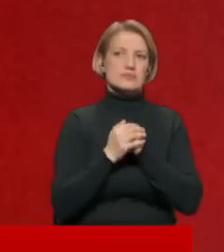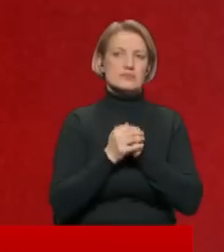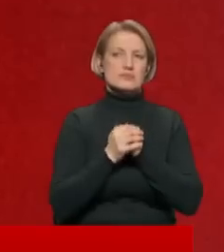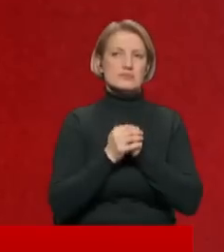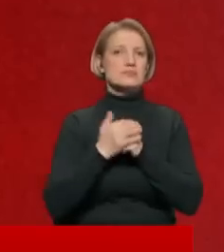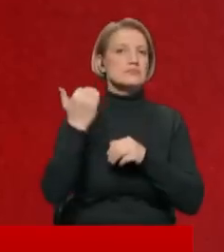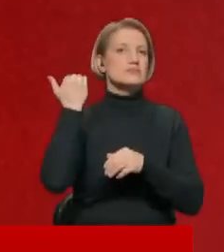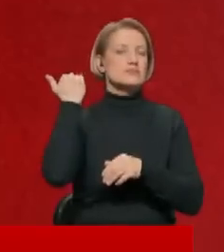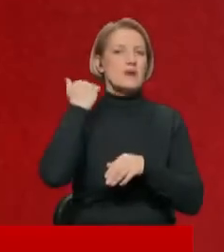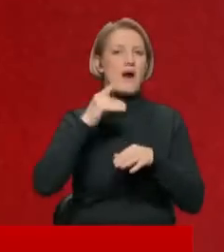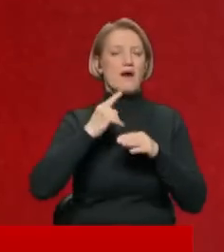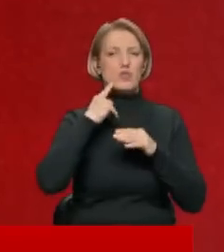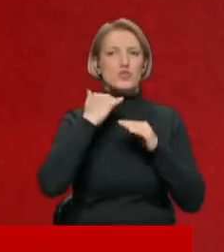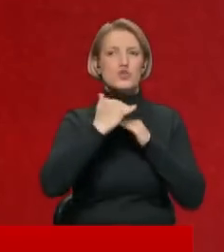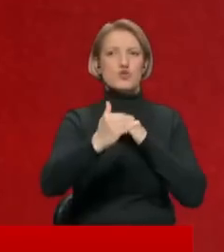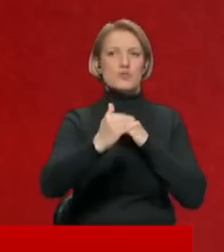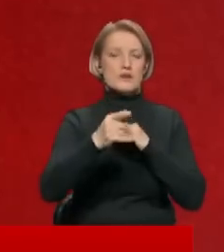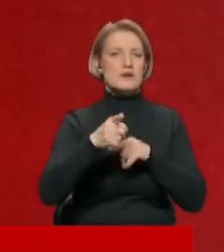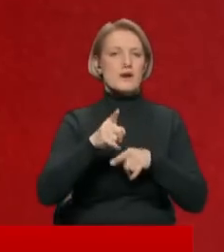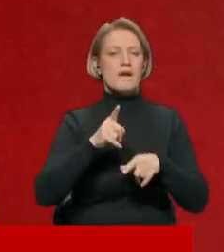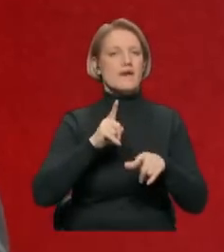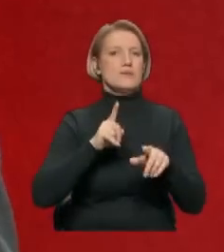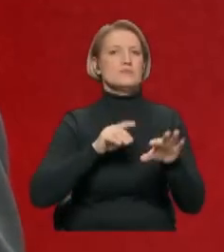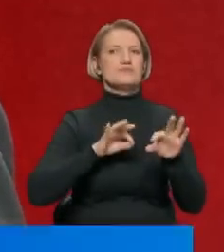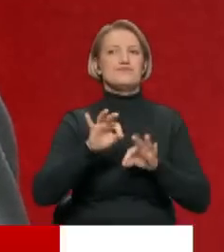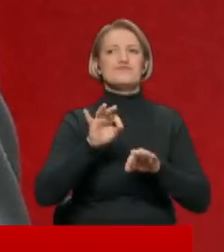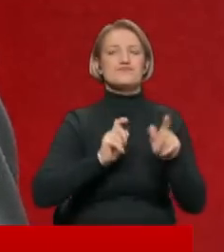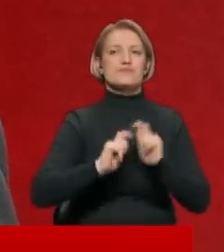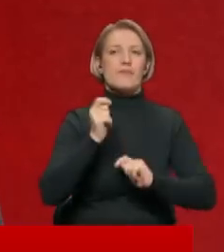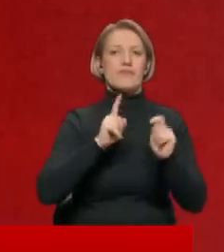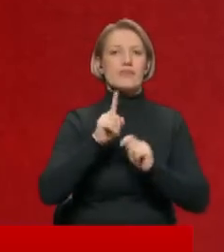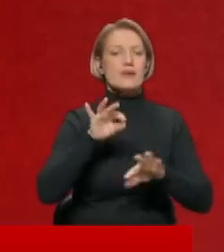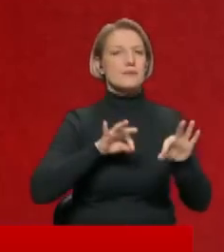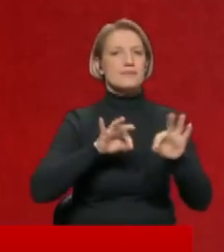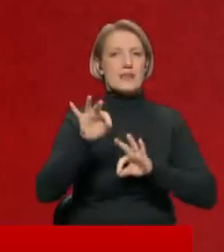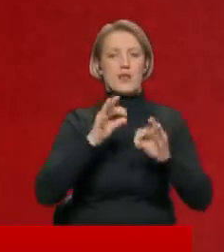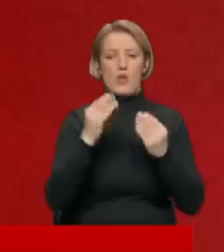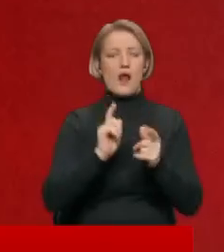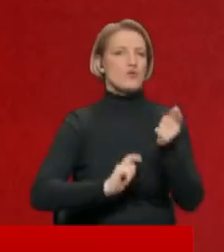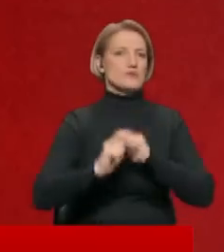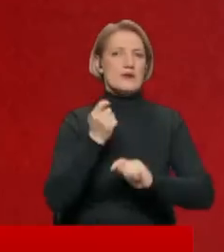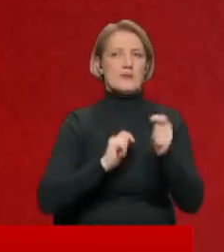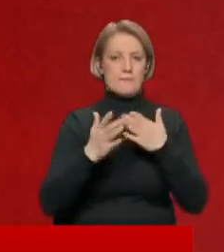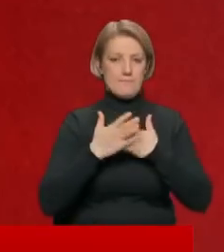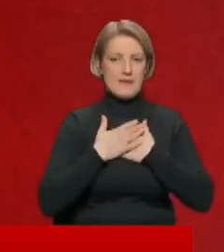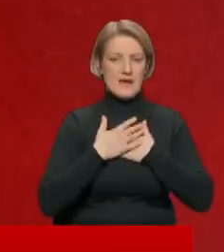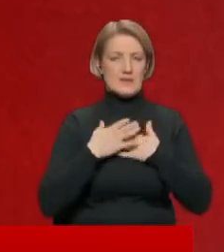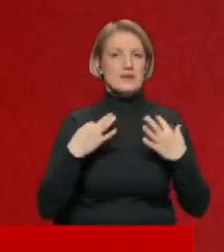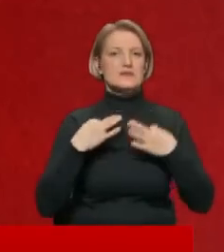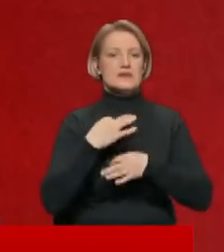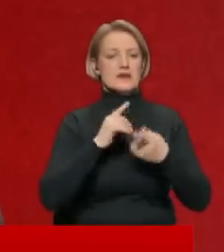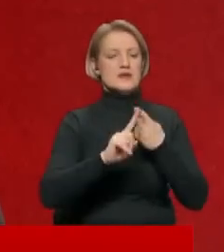kısımda toplumu kontrol edebilmenin yolu olarak referandumları bir strateji olarak kullandı Ben Sayın